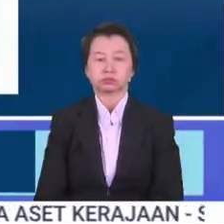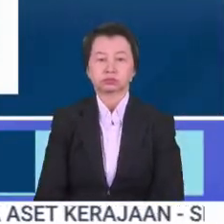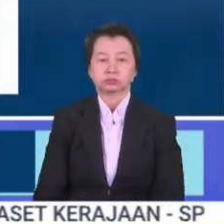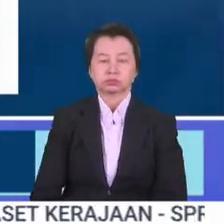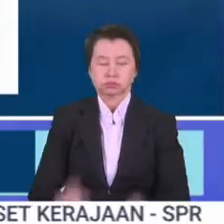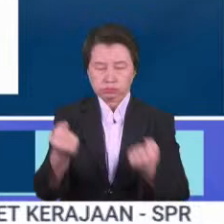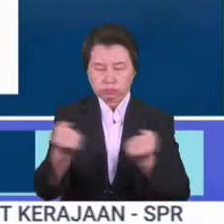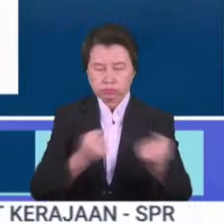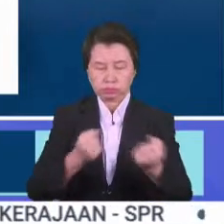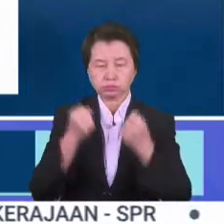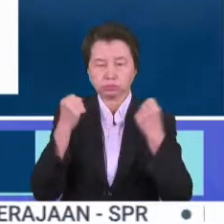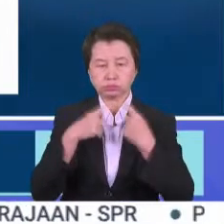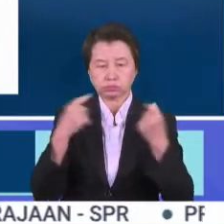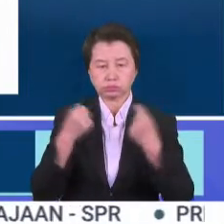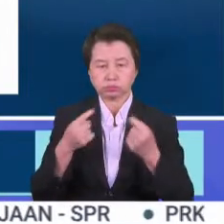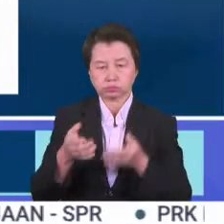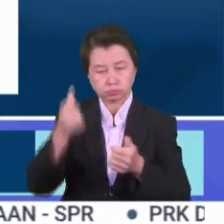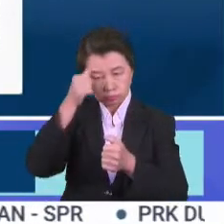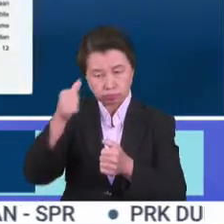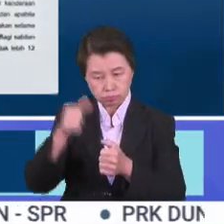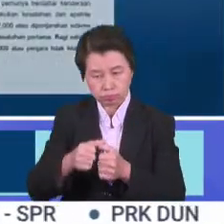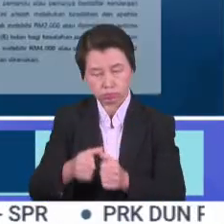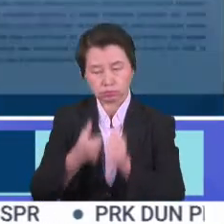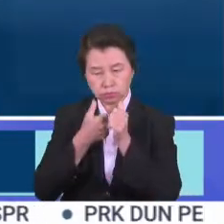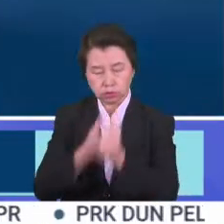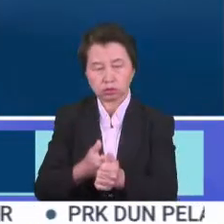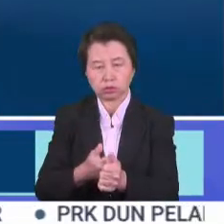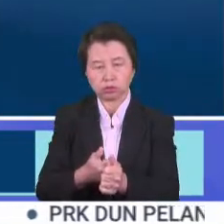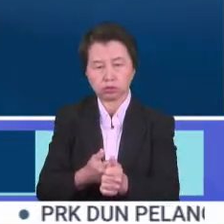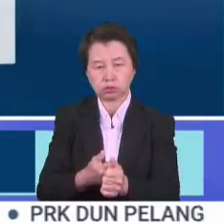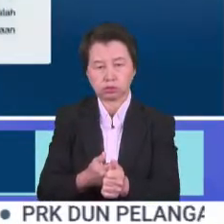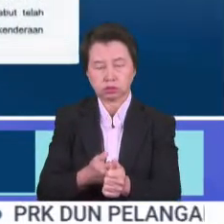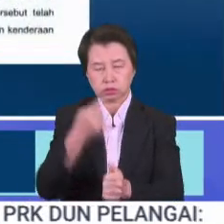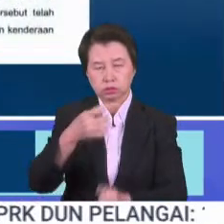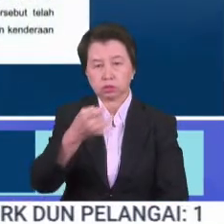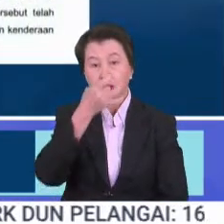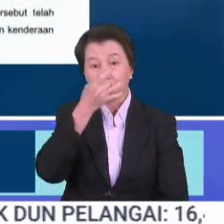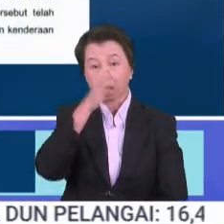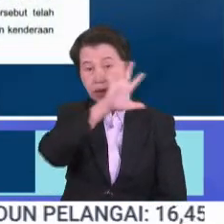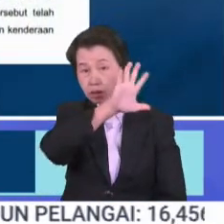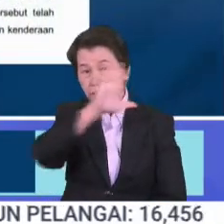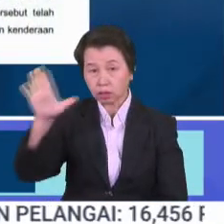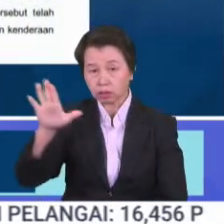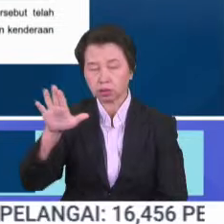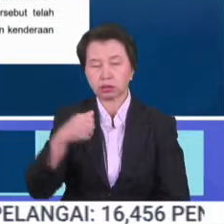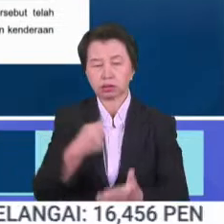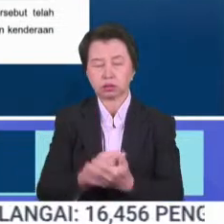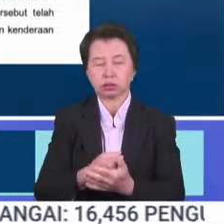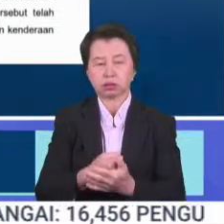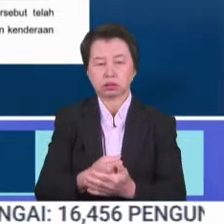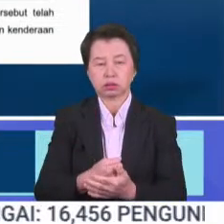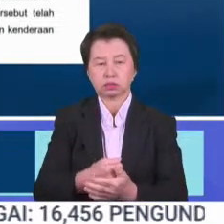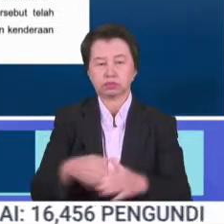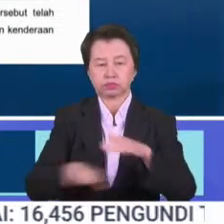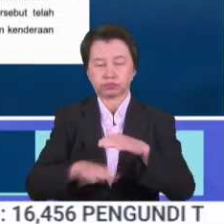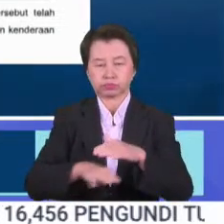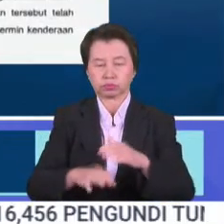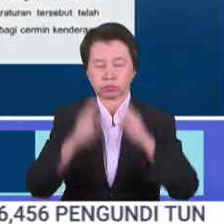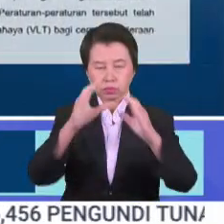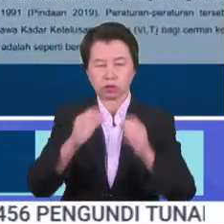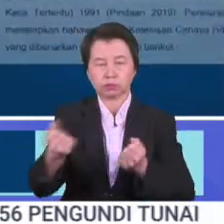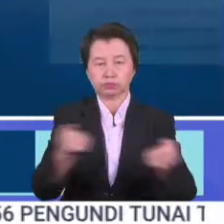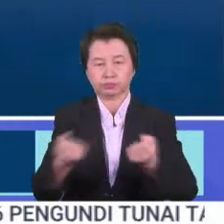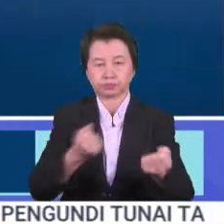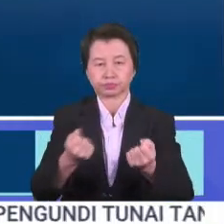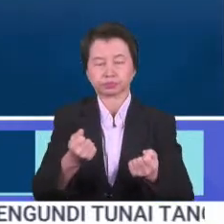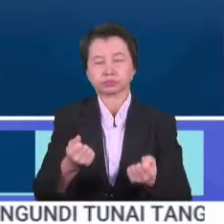Pemilik kenderaan persendirian ditingkatkan supaya mematuhi peraturan pemakaian cermin gelap seperti diwartakan di bawah Kaedah-Kaedah